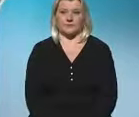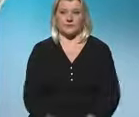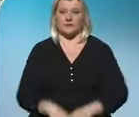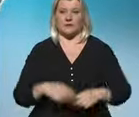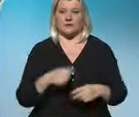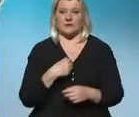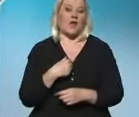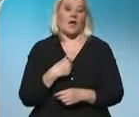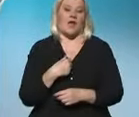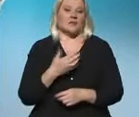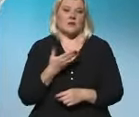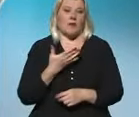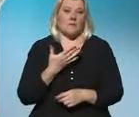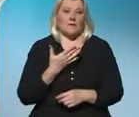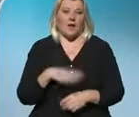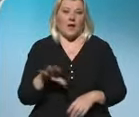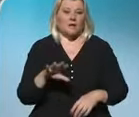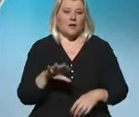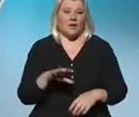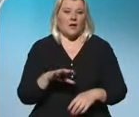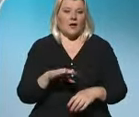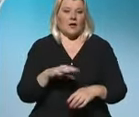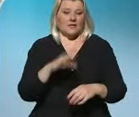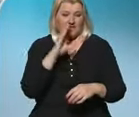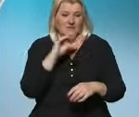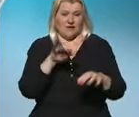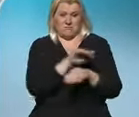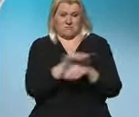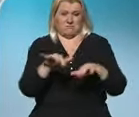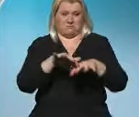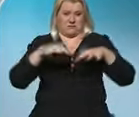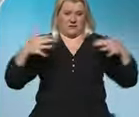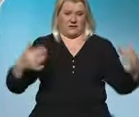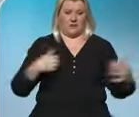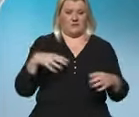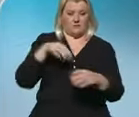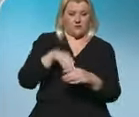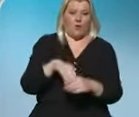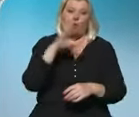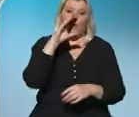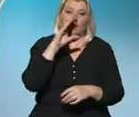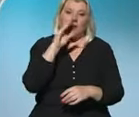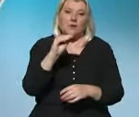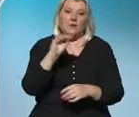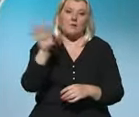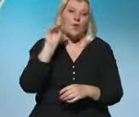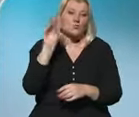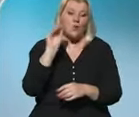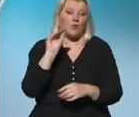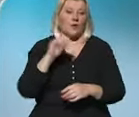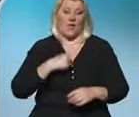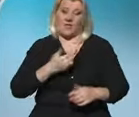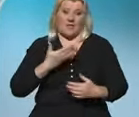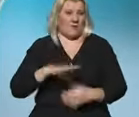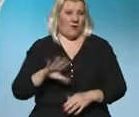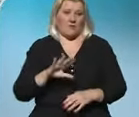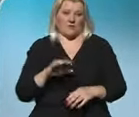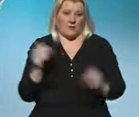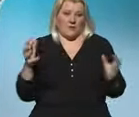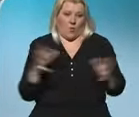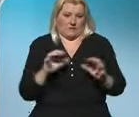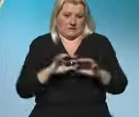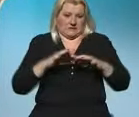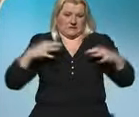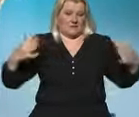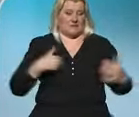být v davu na koncertech, já to neobdivuji, abych tam v životě nemohla být, protože mě děsí dav za prvé a za druhé já si potřebuju sednout, mít svoje